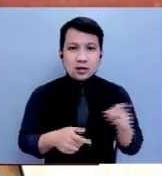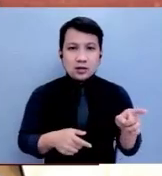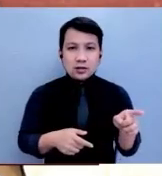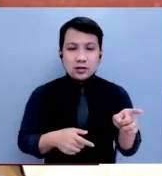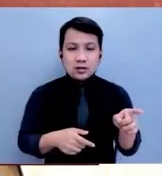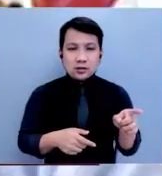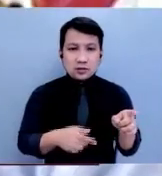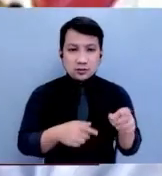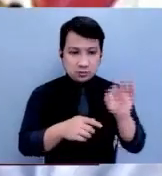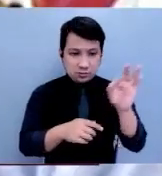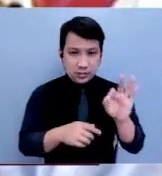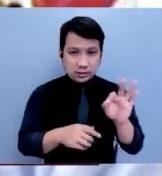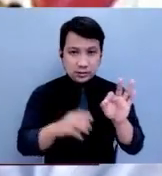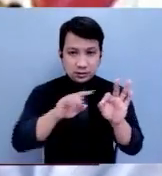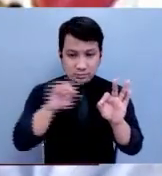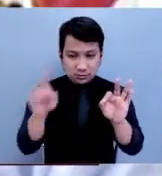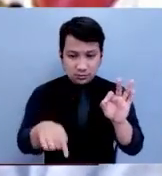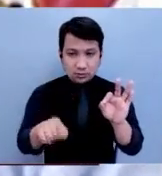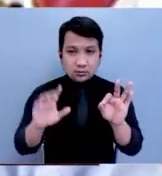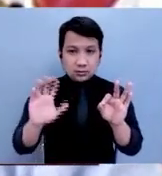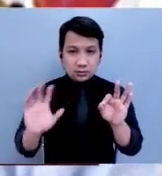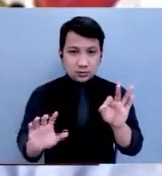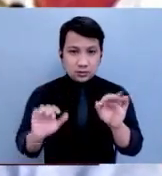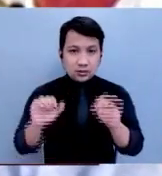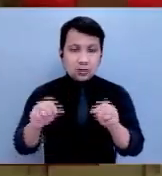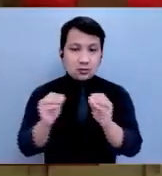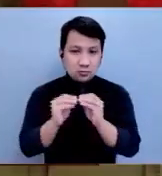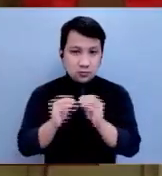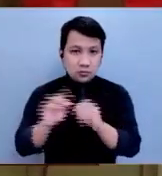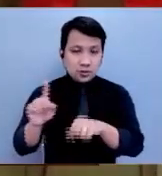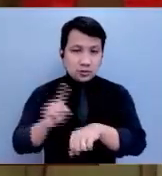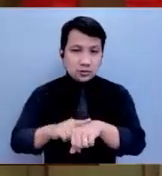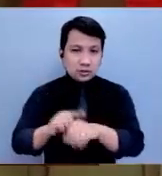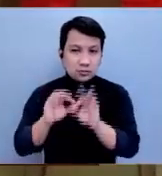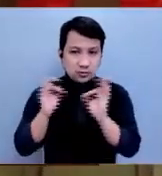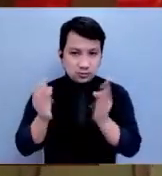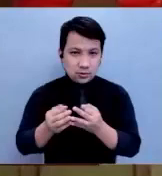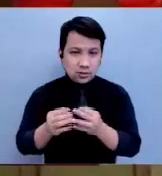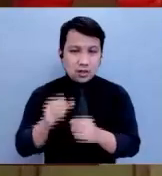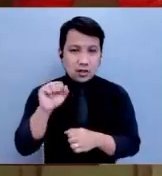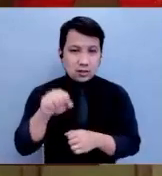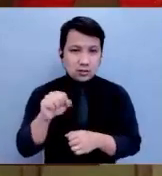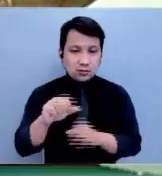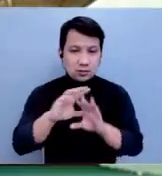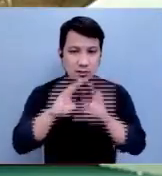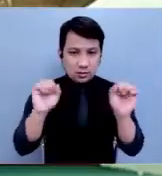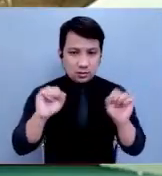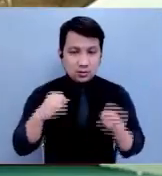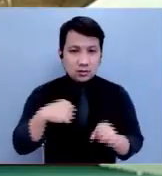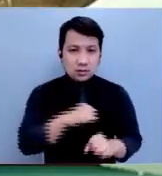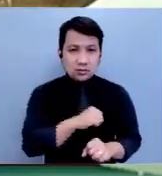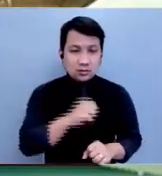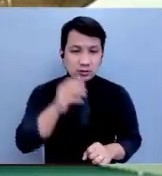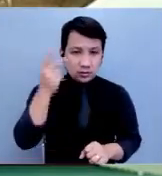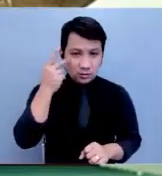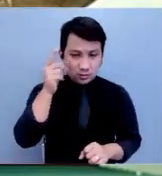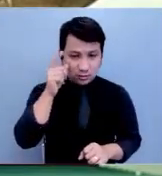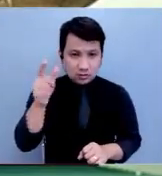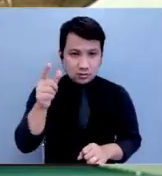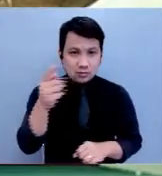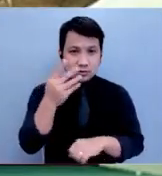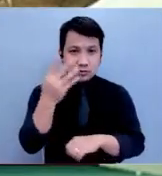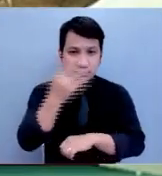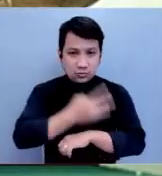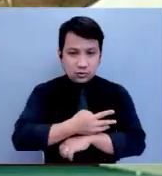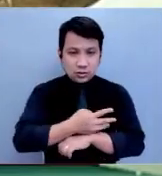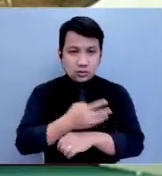hanggang Sunday. He or she can spend more time with the family. Sang-ayon din si presidential candidate Calyode de Guzman sa four-day